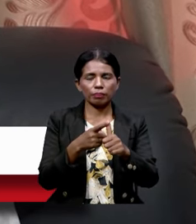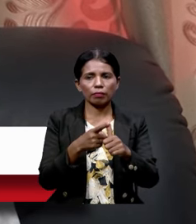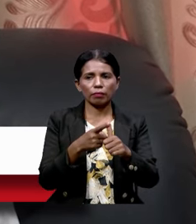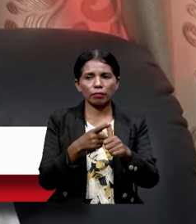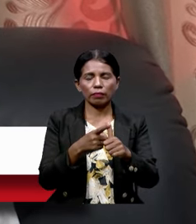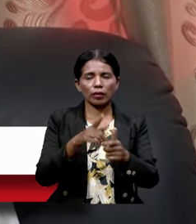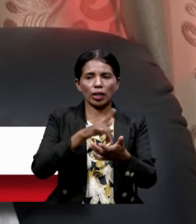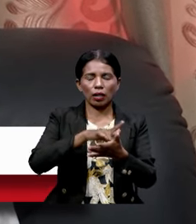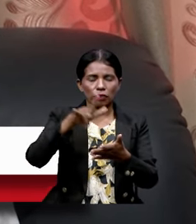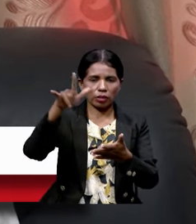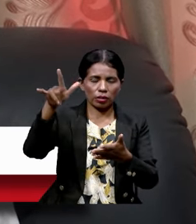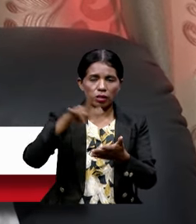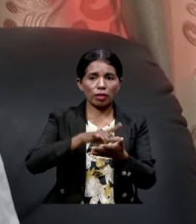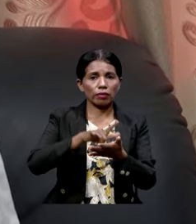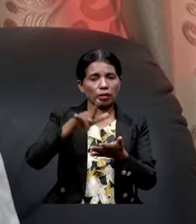avia un insemo